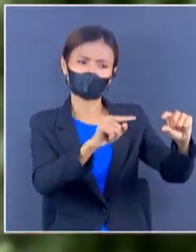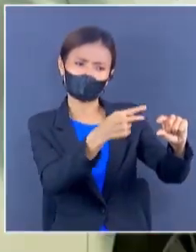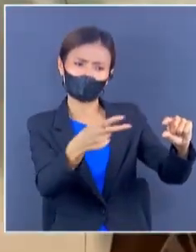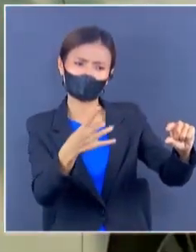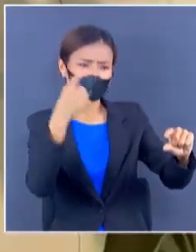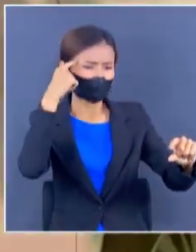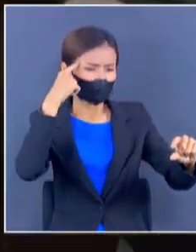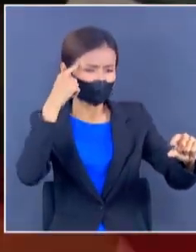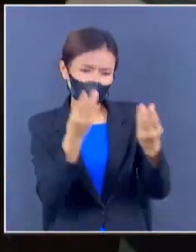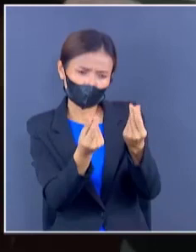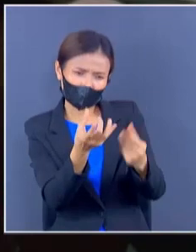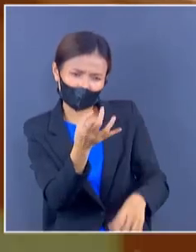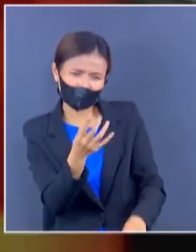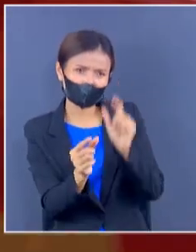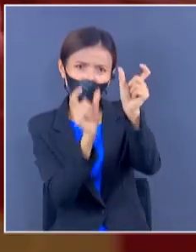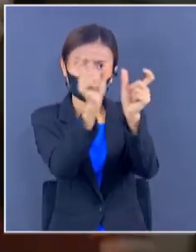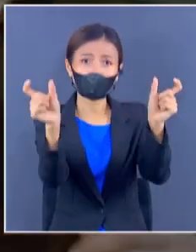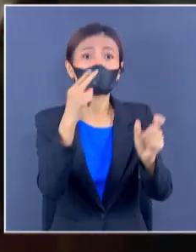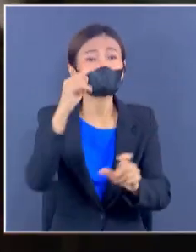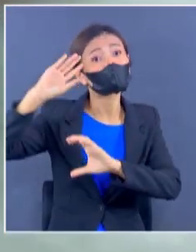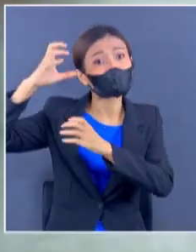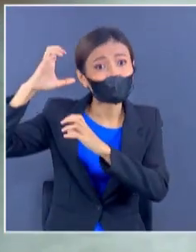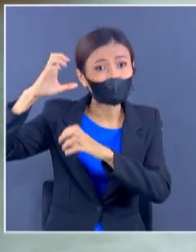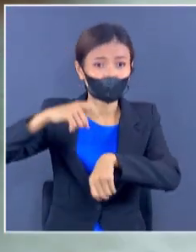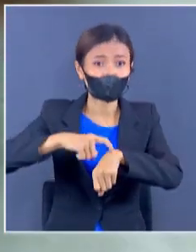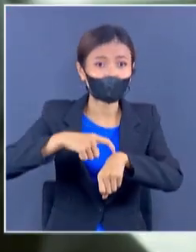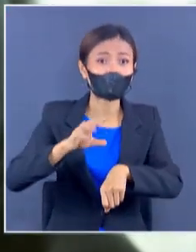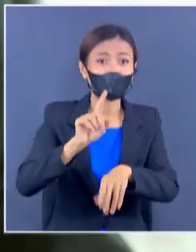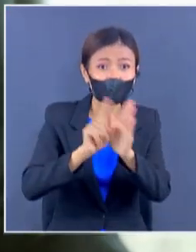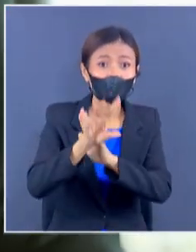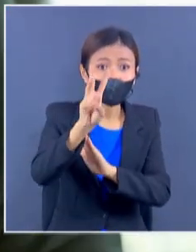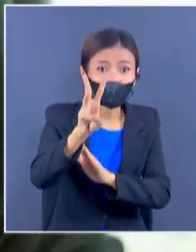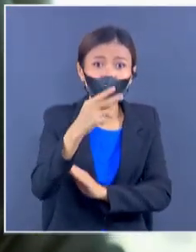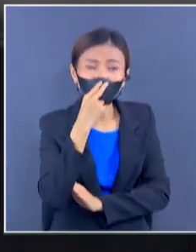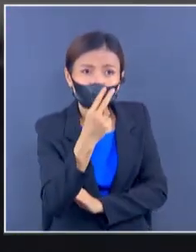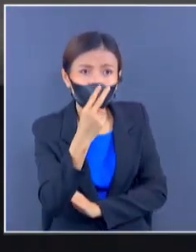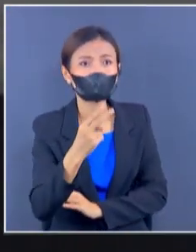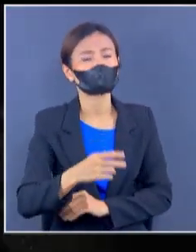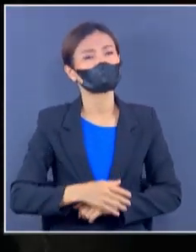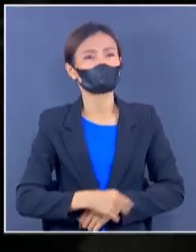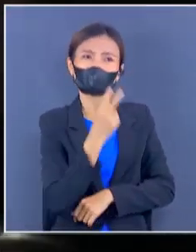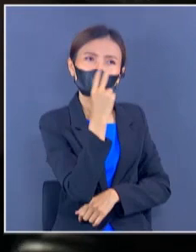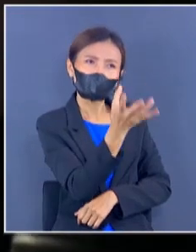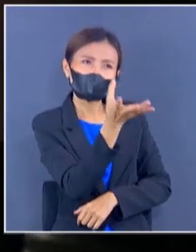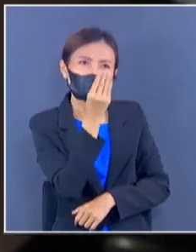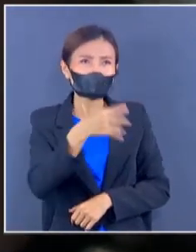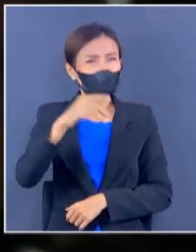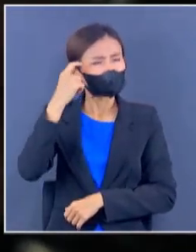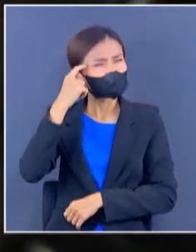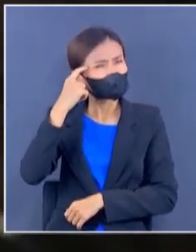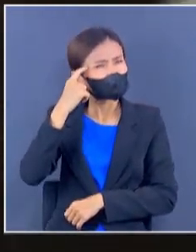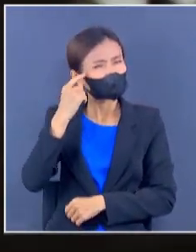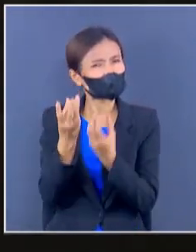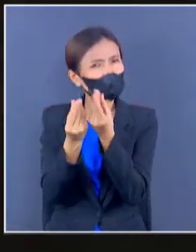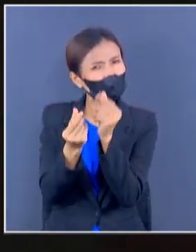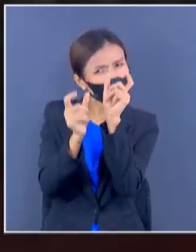โดยคำใบ้จะปรากฏจากภาพยนตร์สั้นความยาว6นาทีโดยมีคุณวิลลี่แมคอินทอชและคุณมารยาภูเลิศล